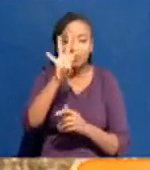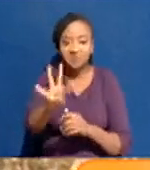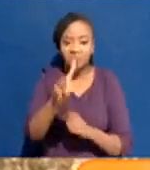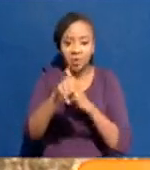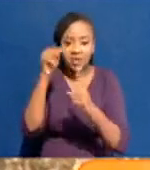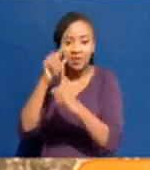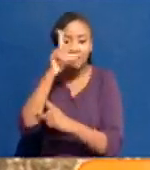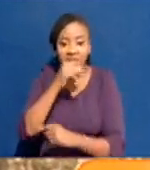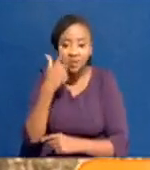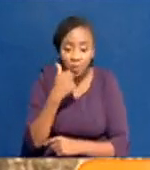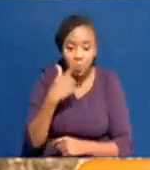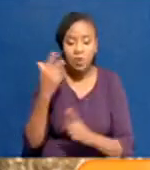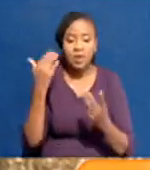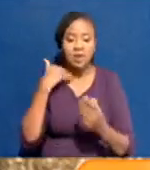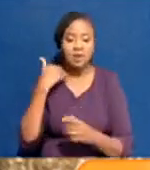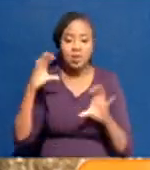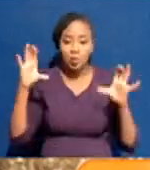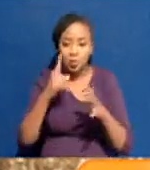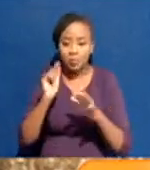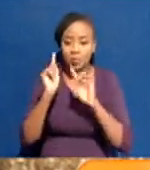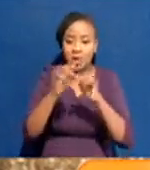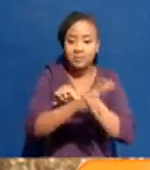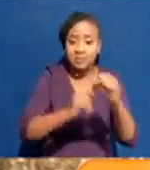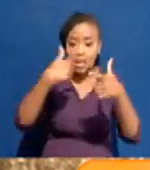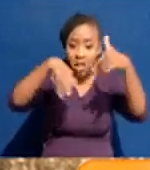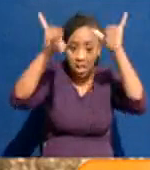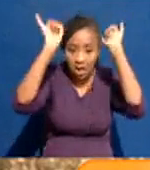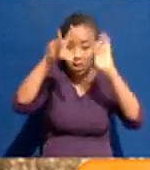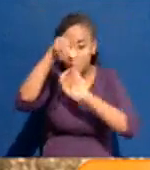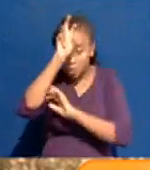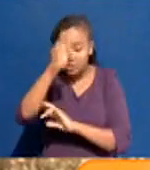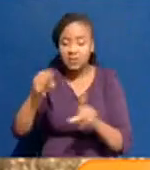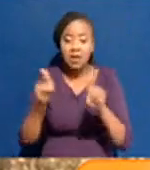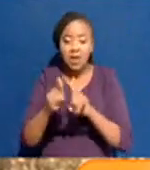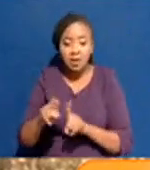hao wavamizi. Na ile kitu ya kusikitisha sana ni ya kwamba kwa hao watu 24